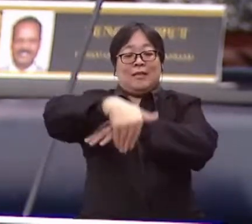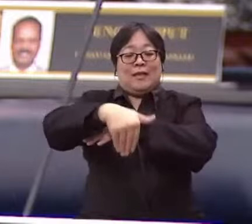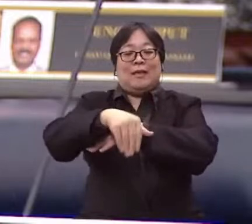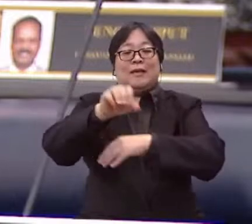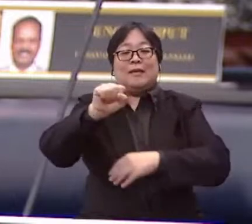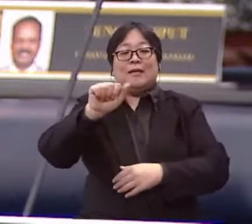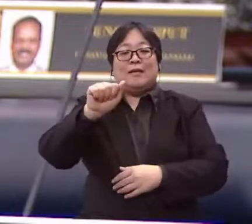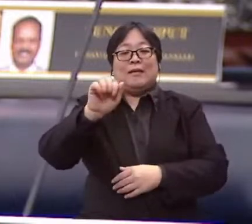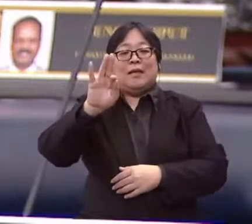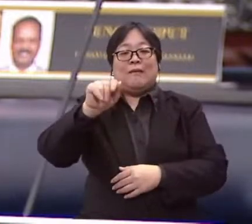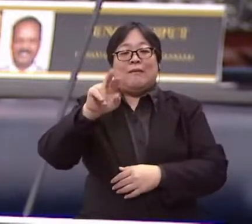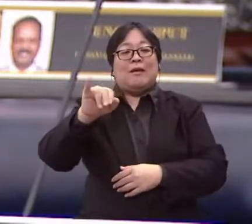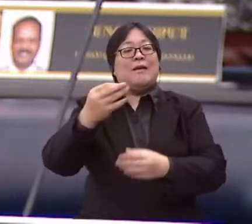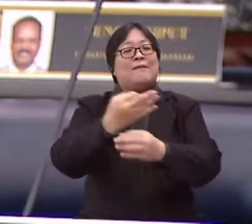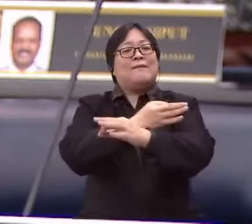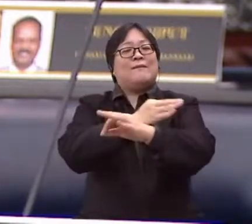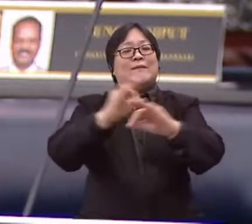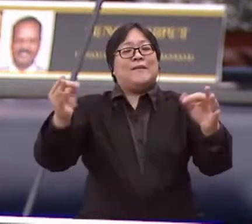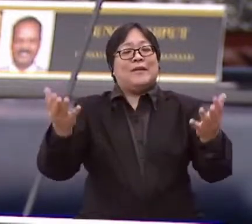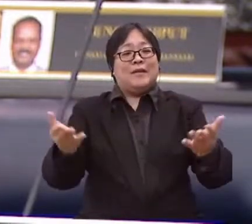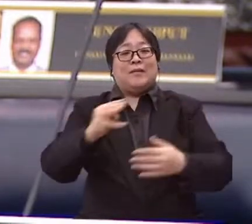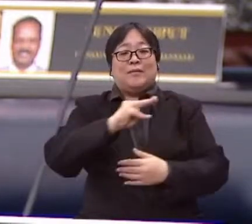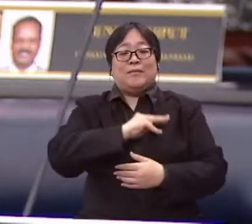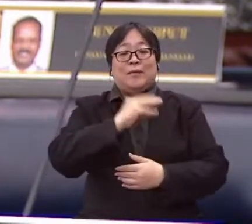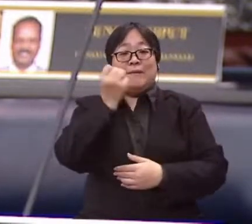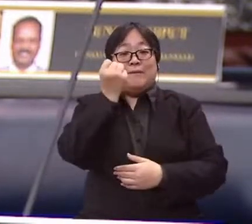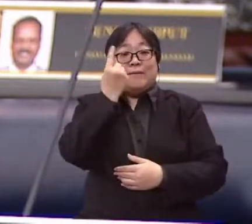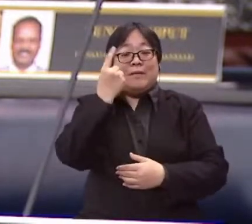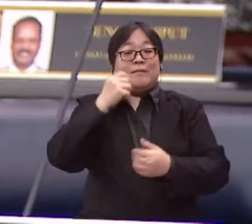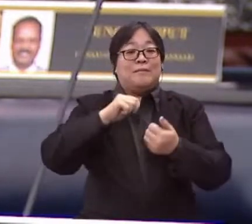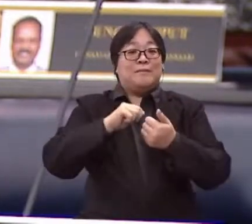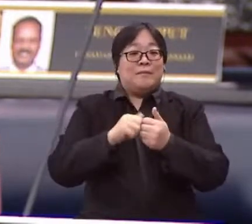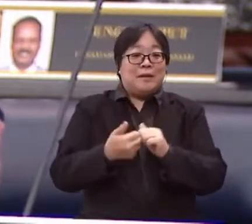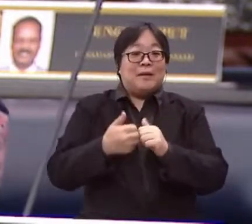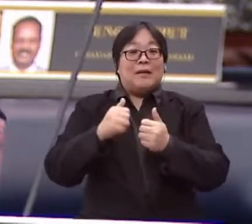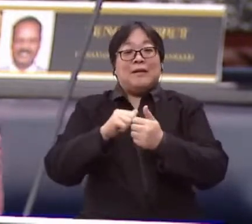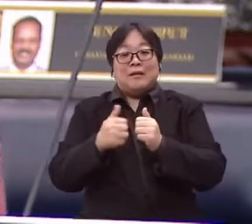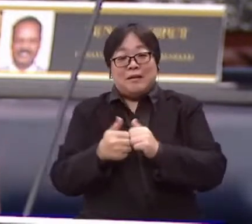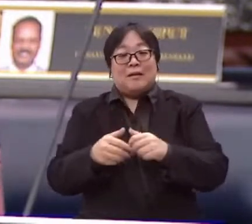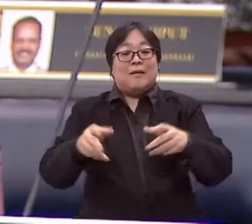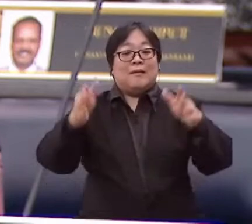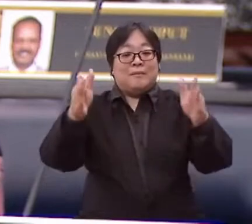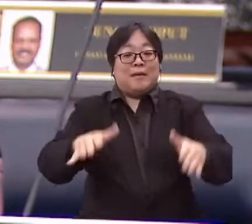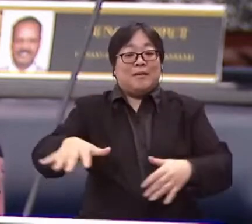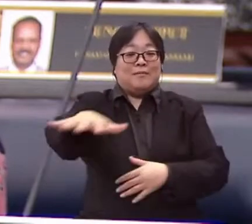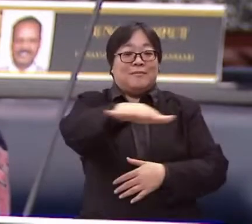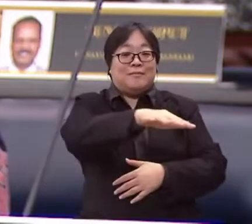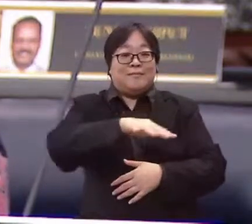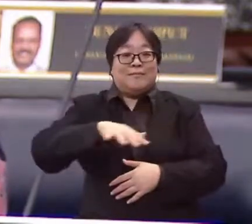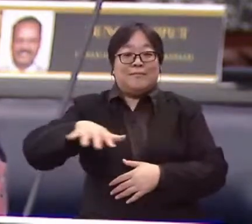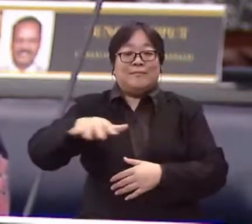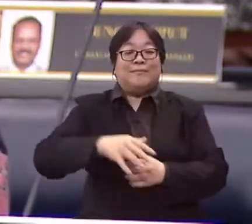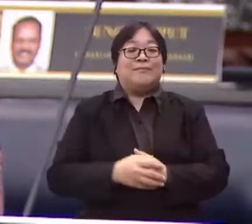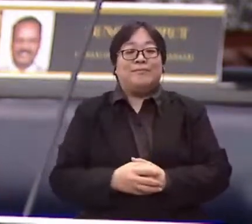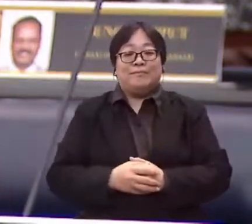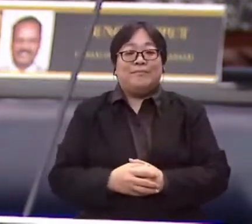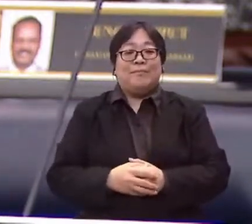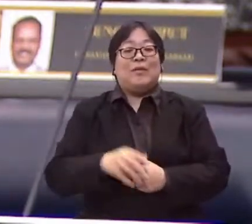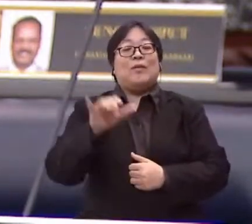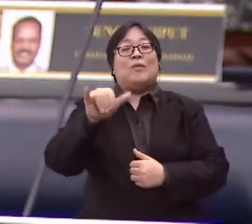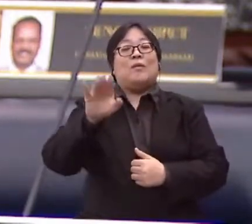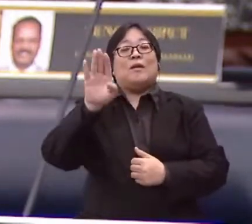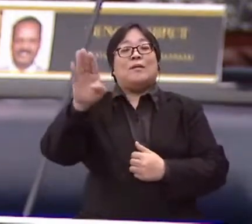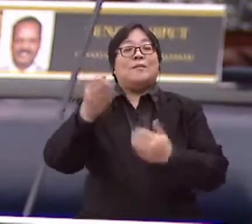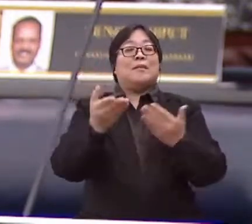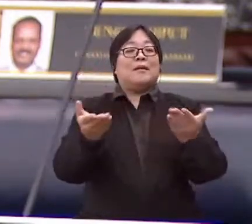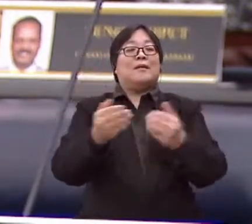percuma supaya benci boleh paham masalah yang dihadapi oleh penduduk setempat ahli-ahli yang performa